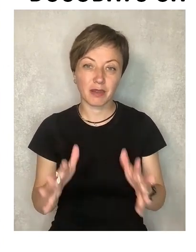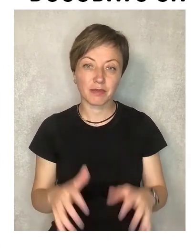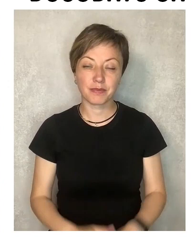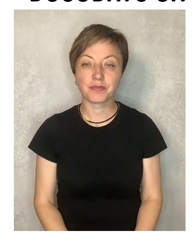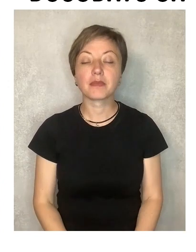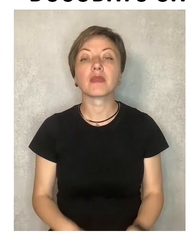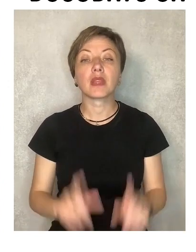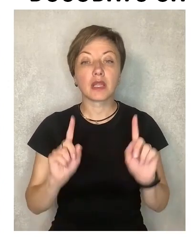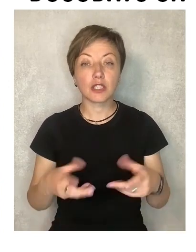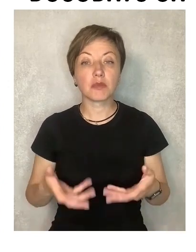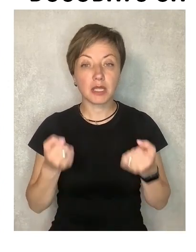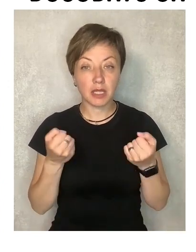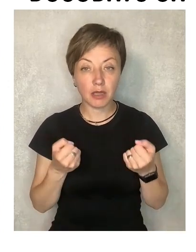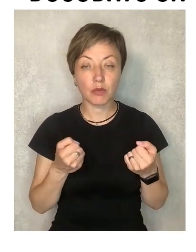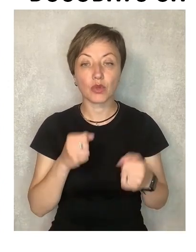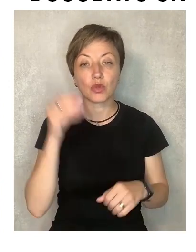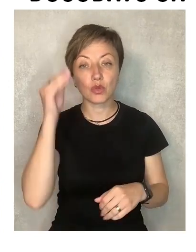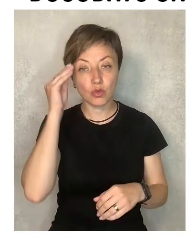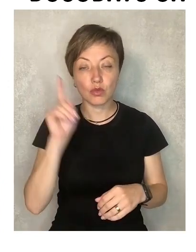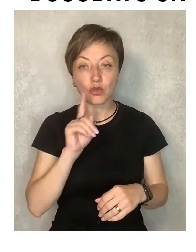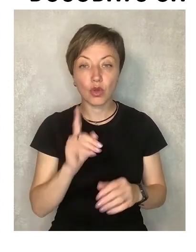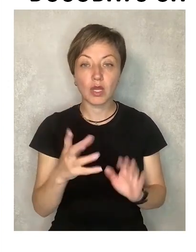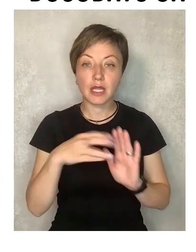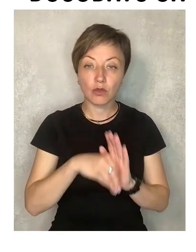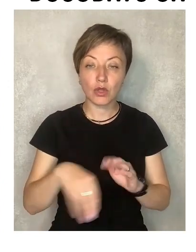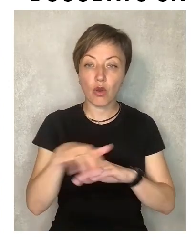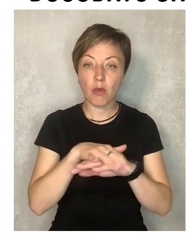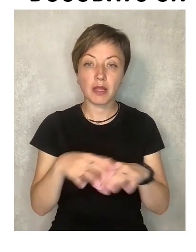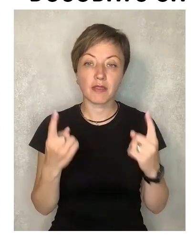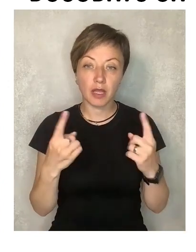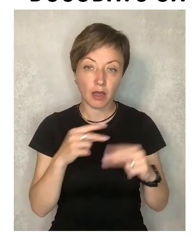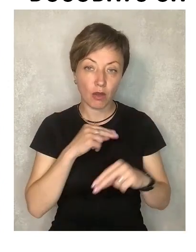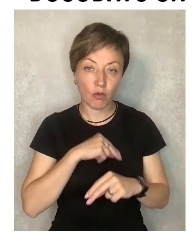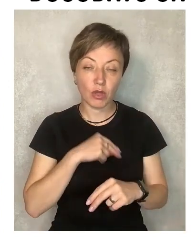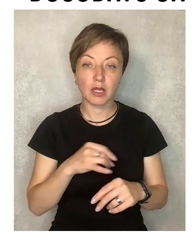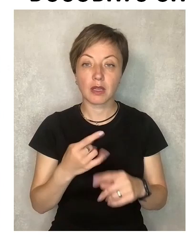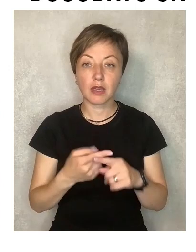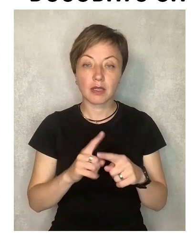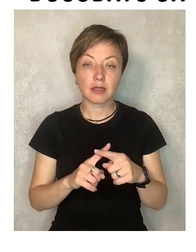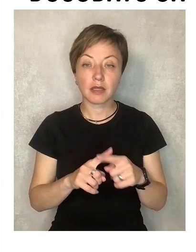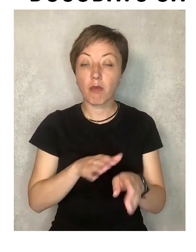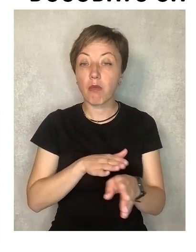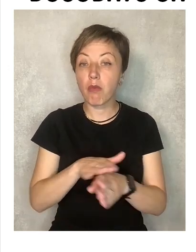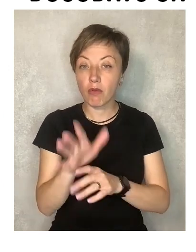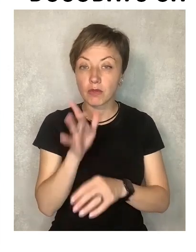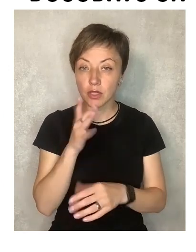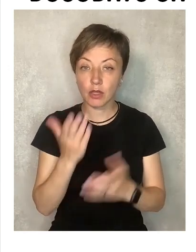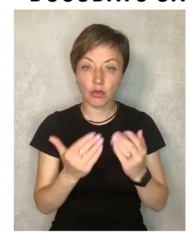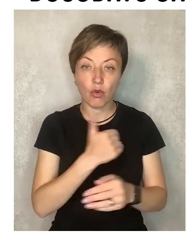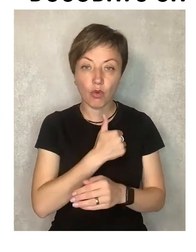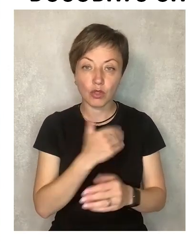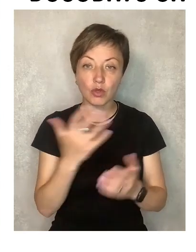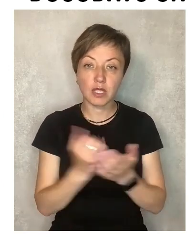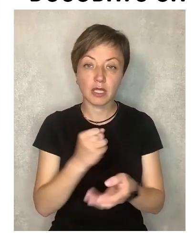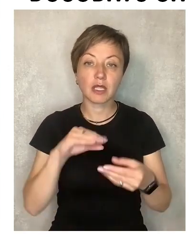думку, що залучення громадське – це велика робота. Майже фултайм. Якщо ти хочеш дійсно там досягти якогось рішення,